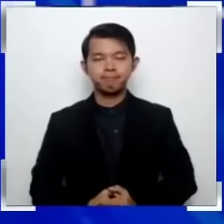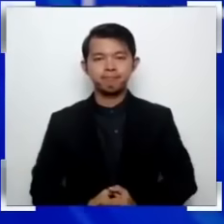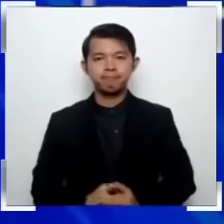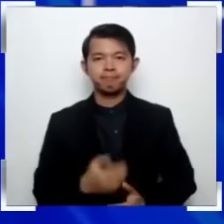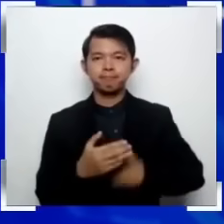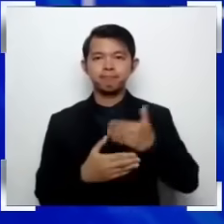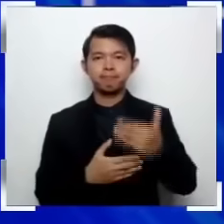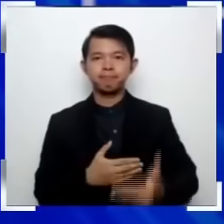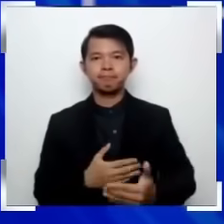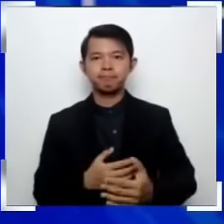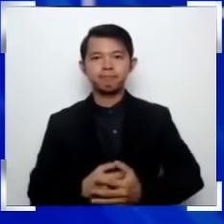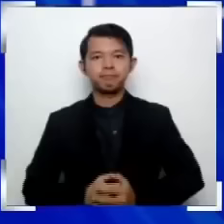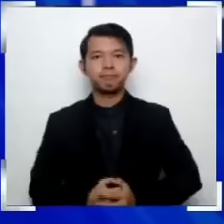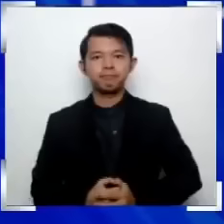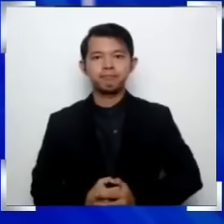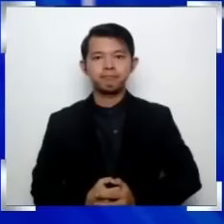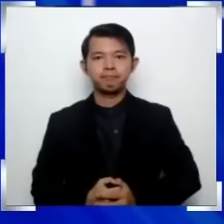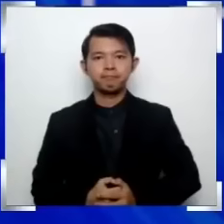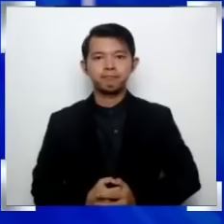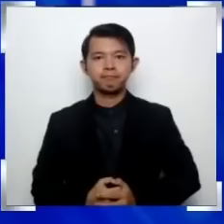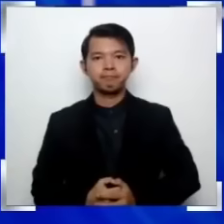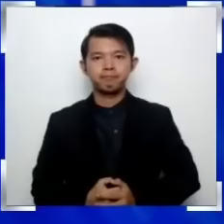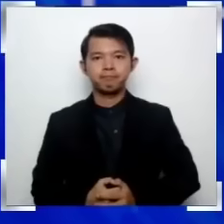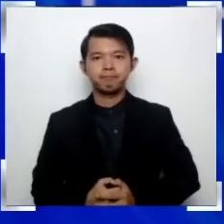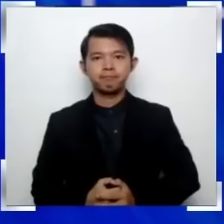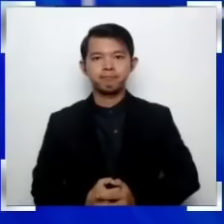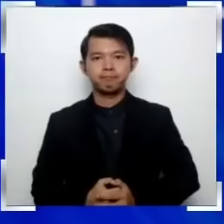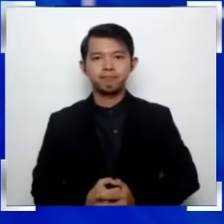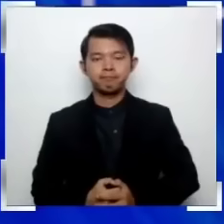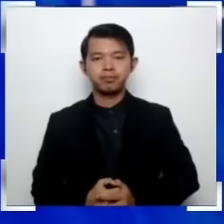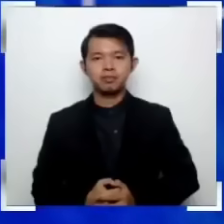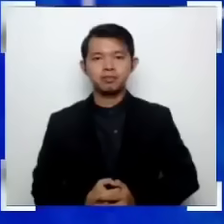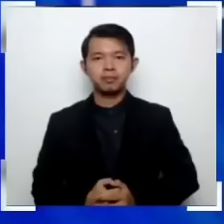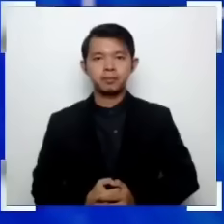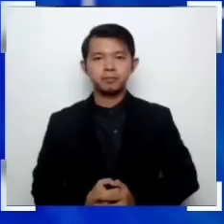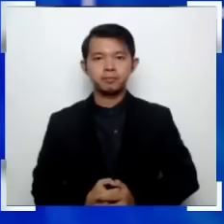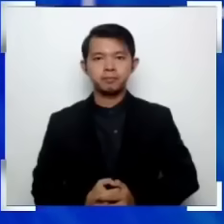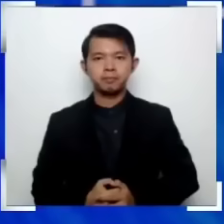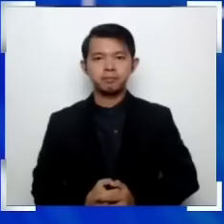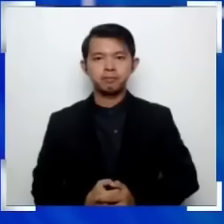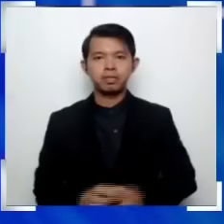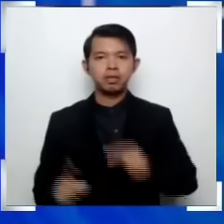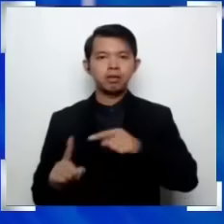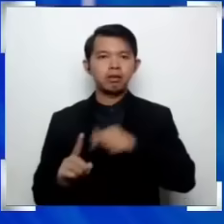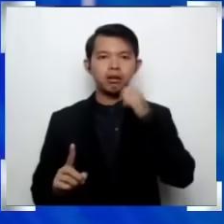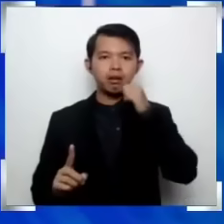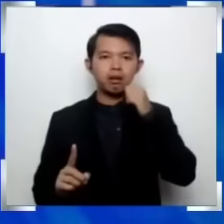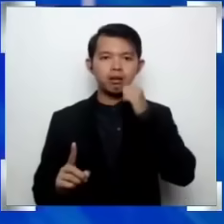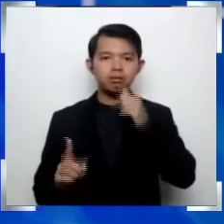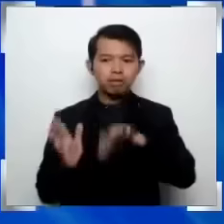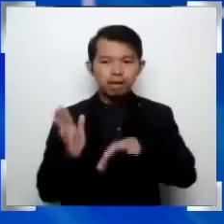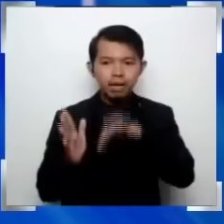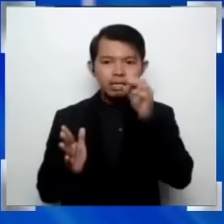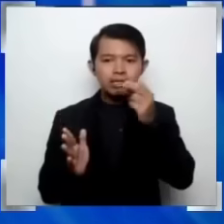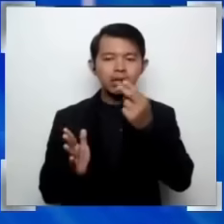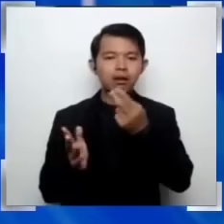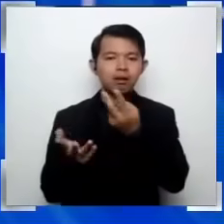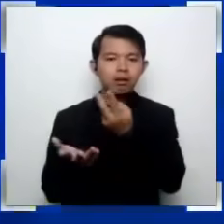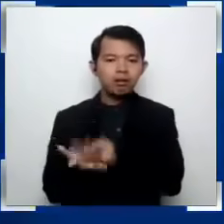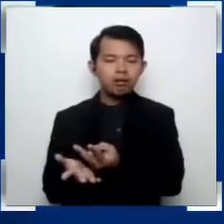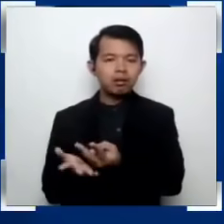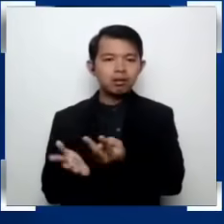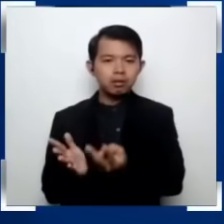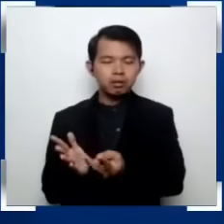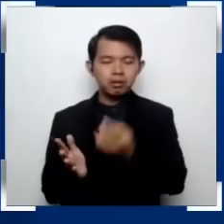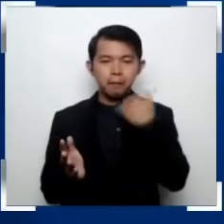Pasintabi po mga kapuso, natagpo ang naagnas sa kanyang silid ang isang babaeng 17 anyos sa Iligan City. Nakita ang bangkay